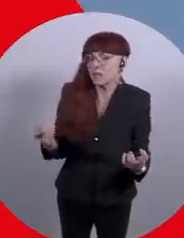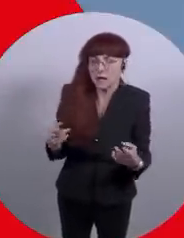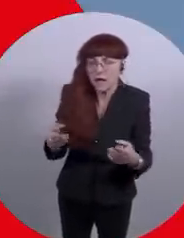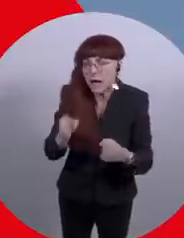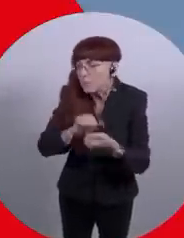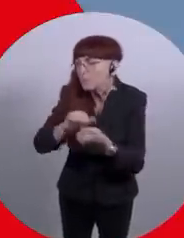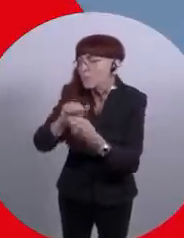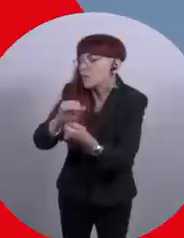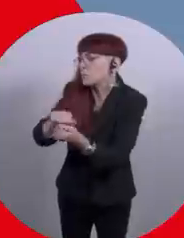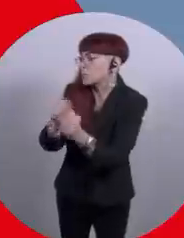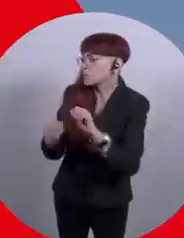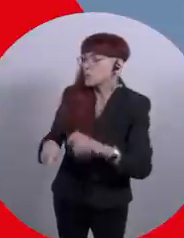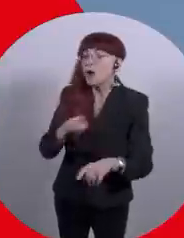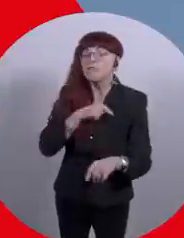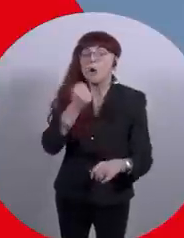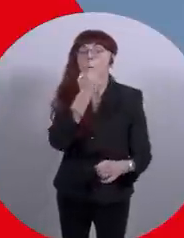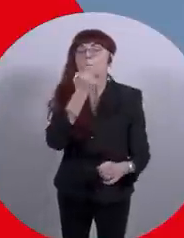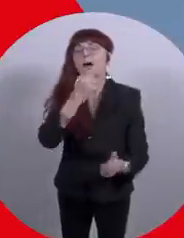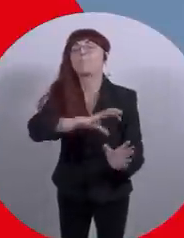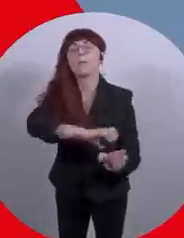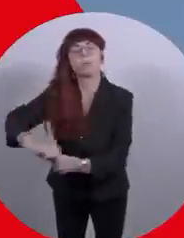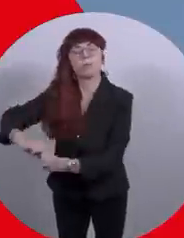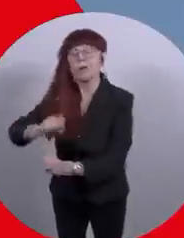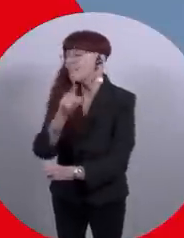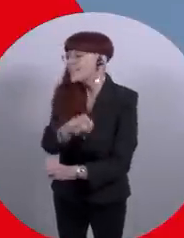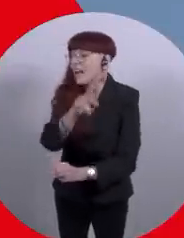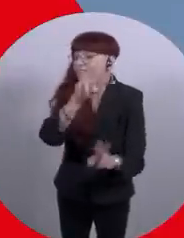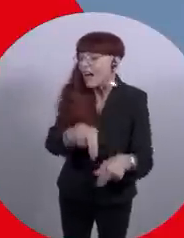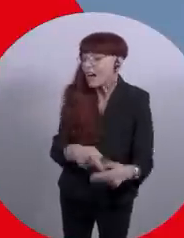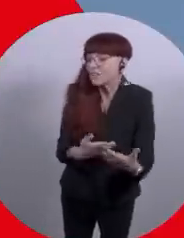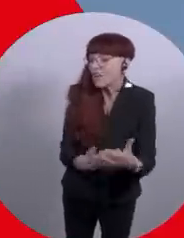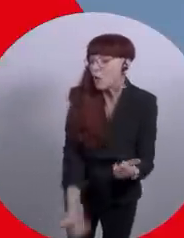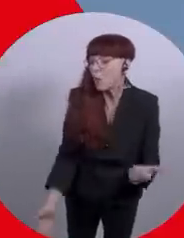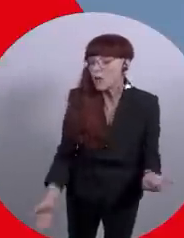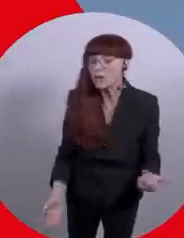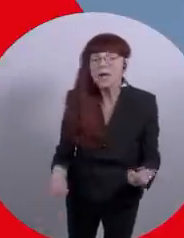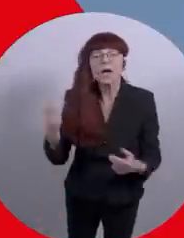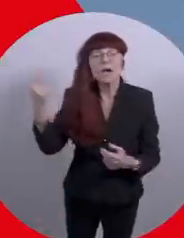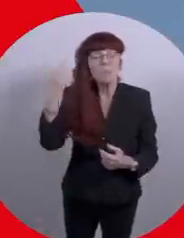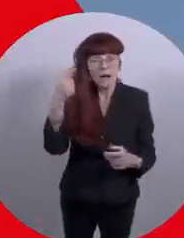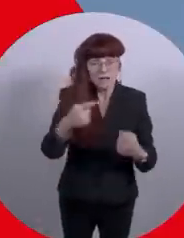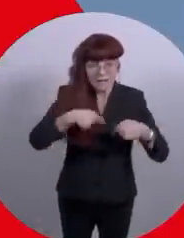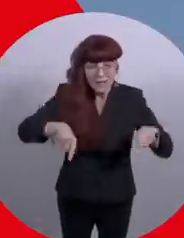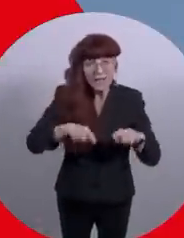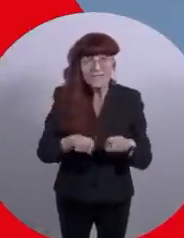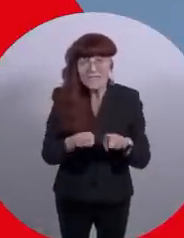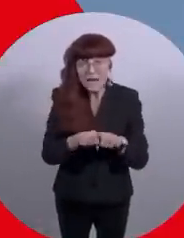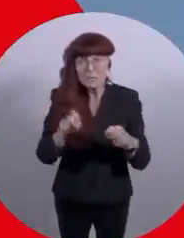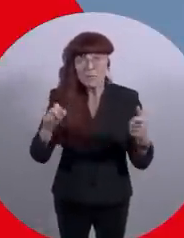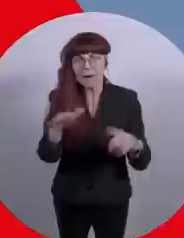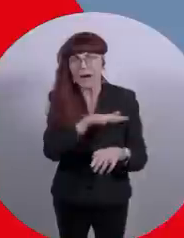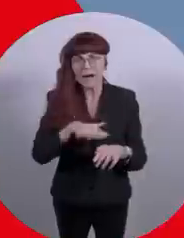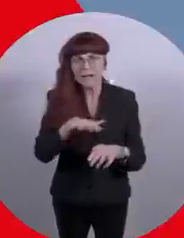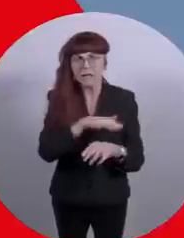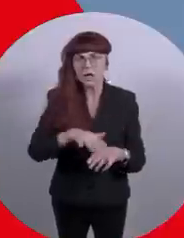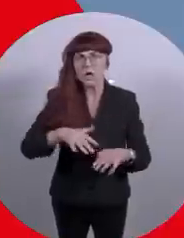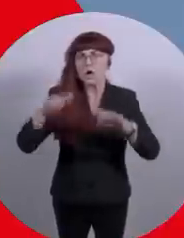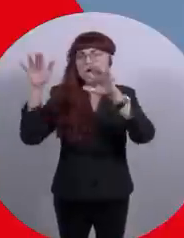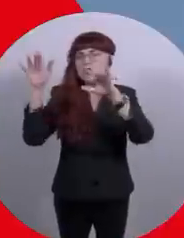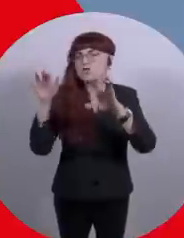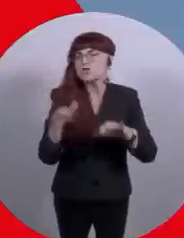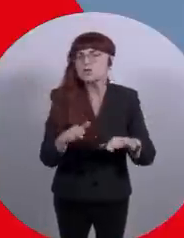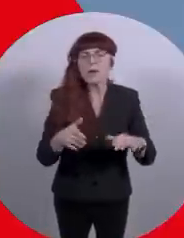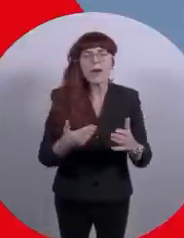uns ein Recht haben auf ihr eigenes Trinkwasser wir sehen aber was das bei uns hasst in die genau demselben Bereich und wir sehen dass wir schneehäume Winter